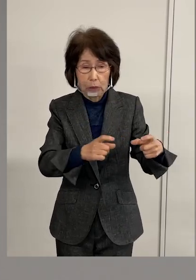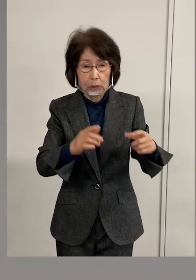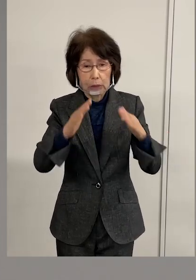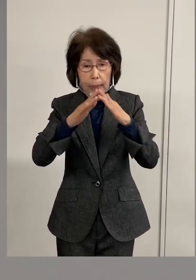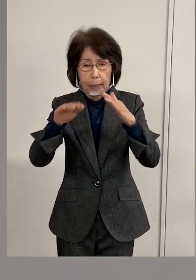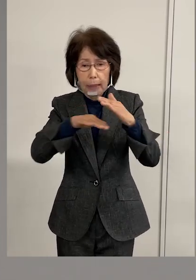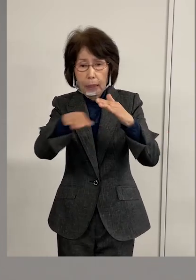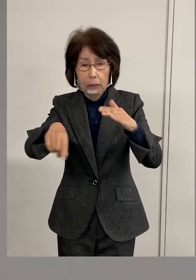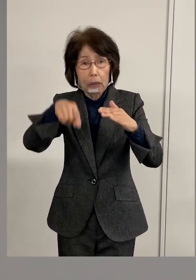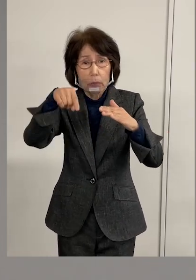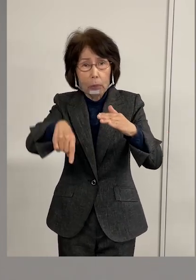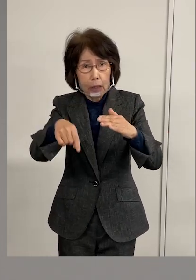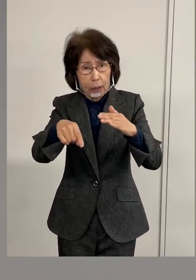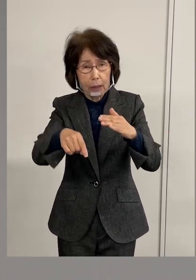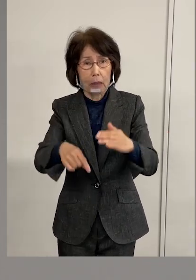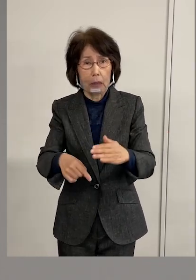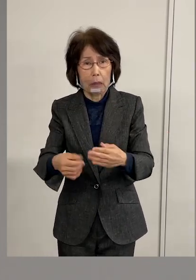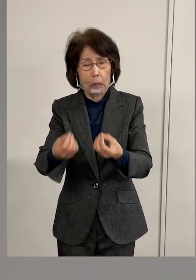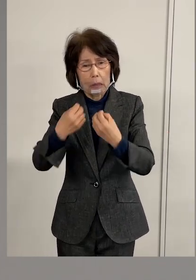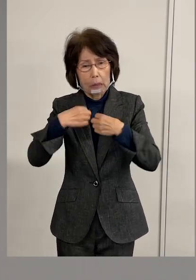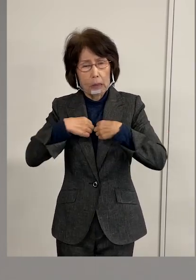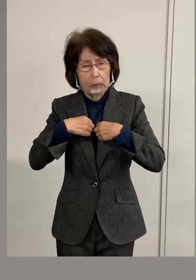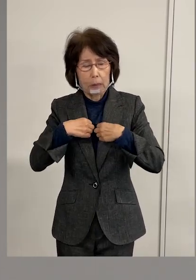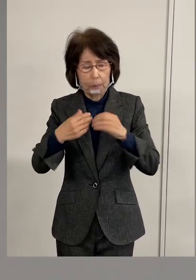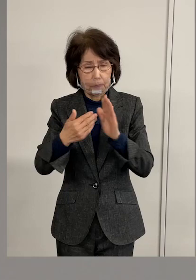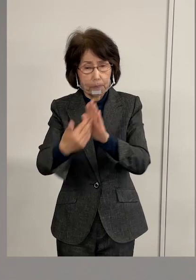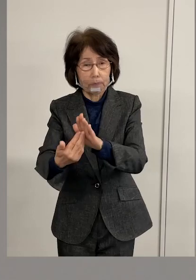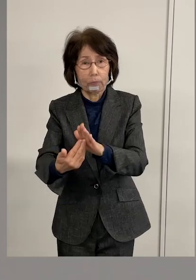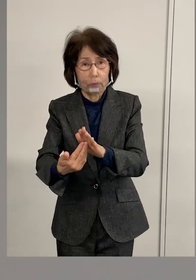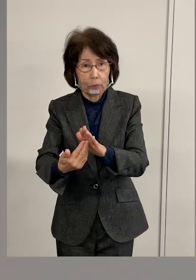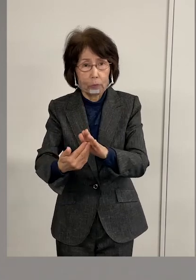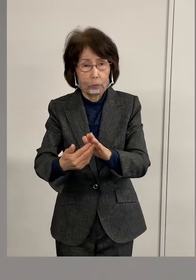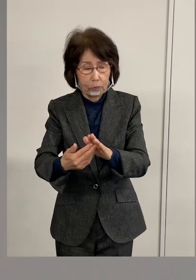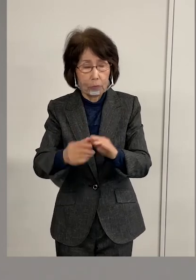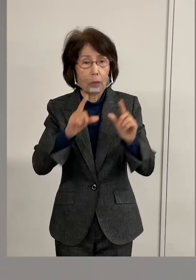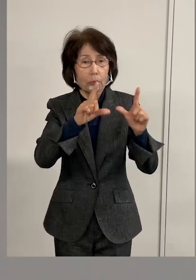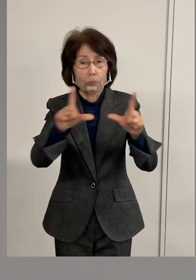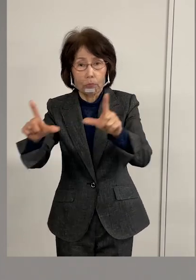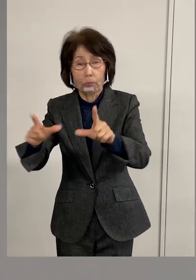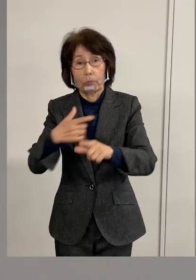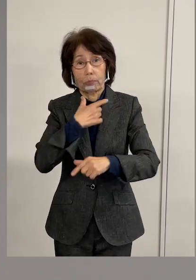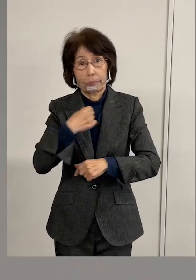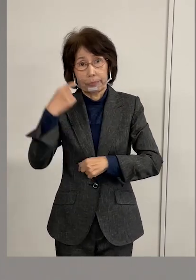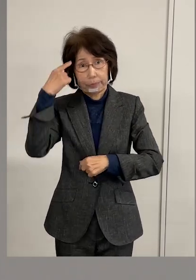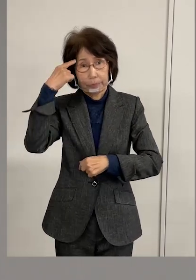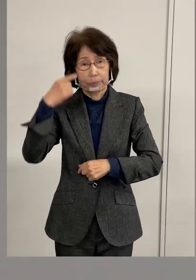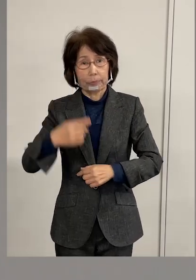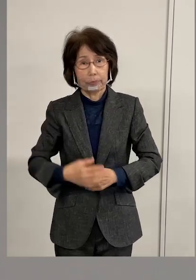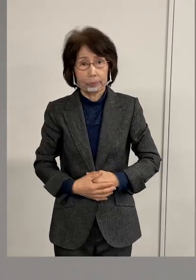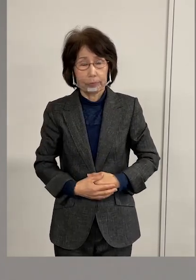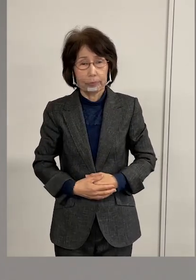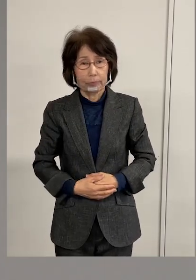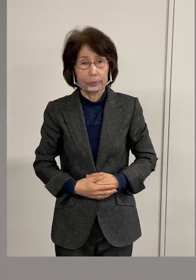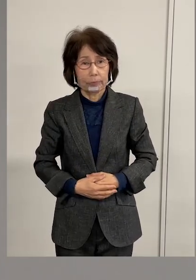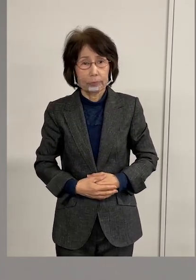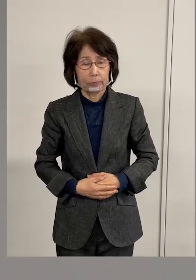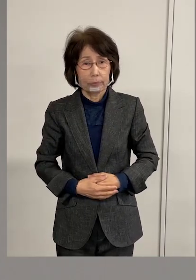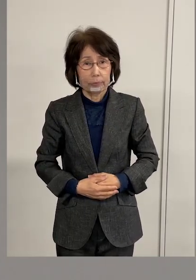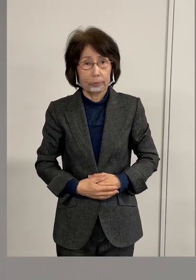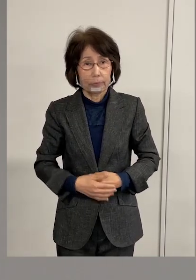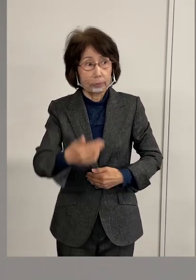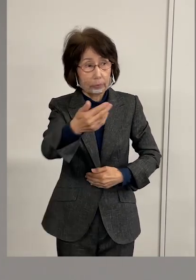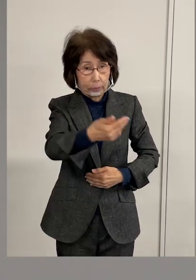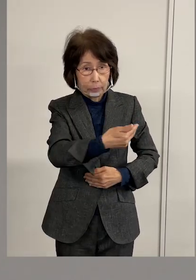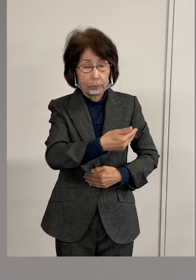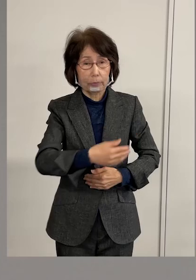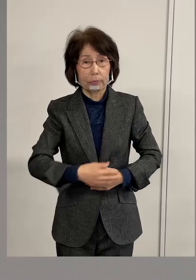をつけてくださいとかいうアナウンスは、まあ、今後とも継続していく必要があるかなというふうに思っています。 そうなると、